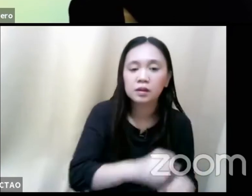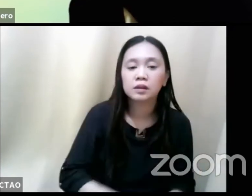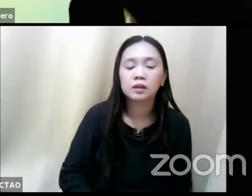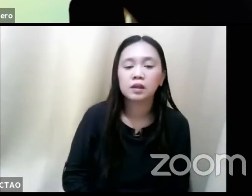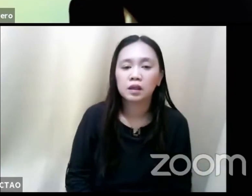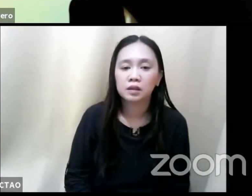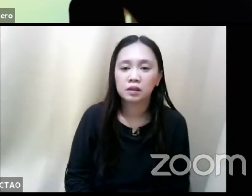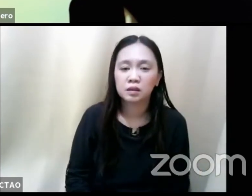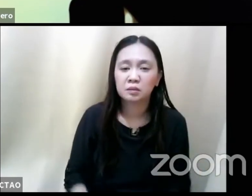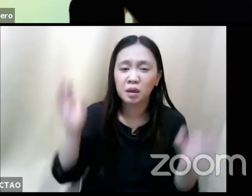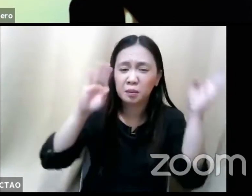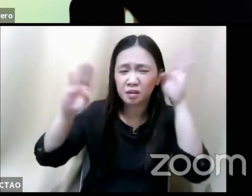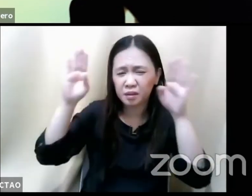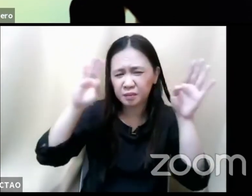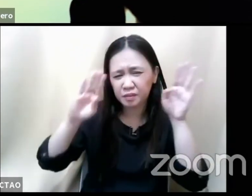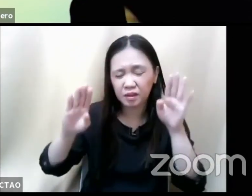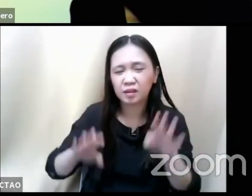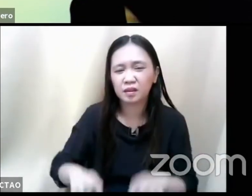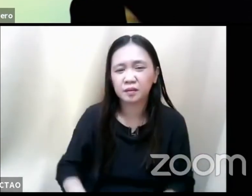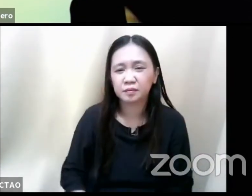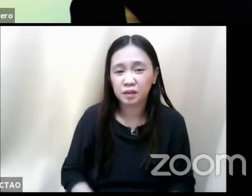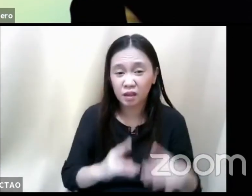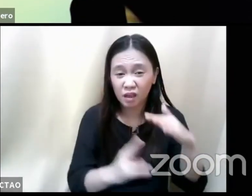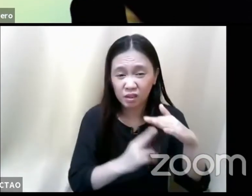hold, nakapasok sa ilalim ng lamesa,